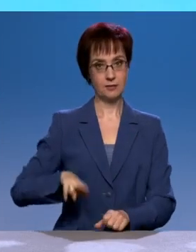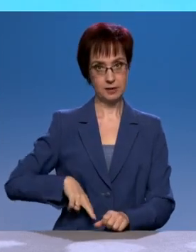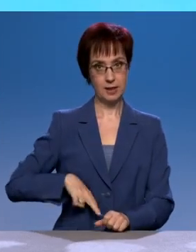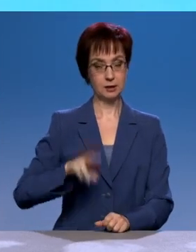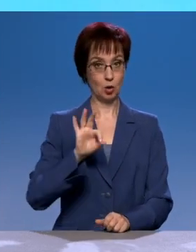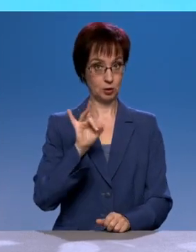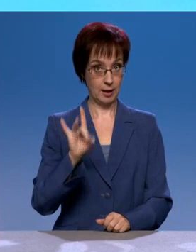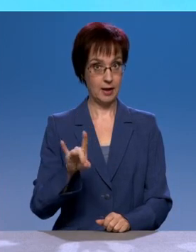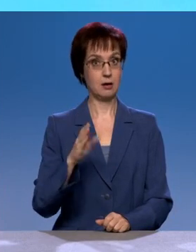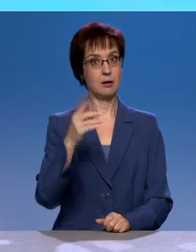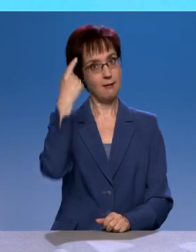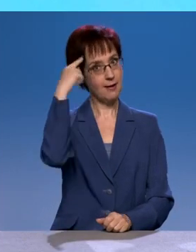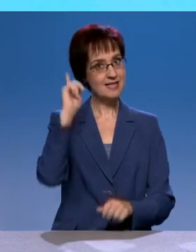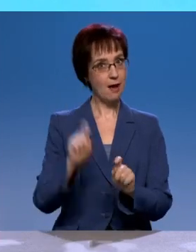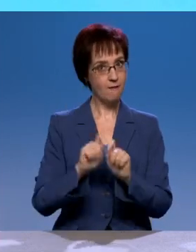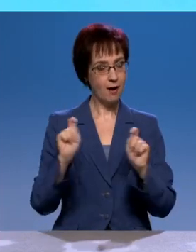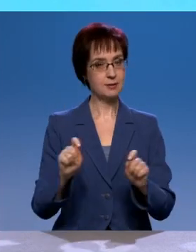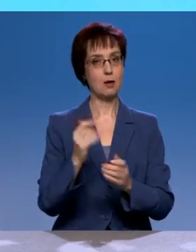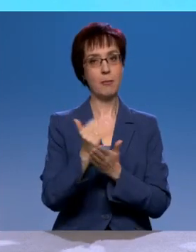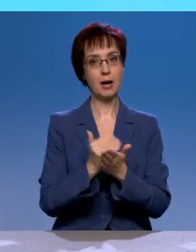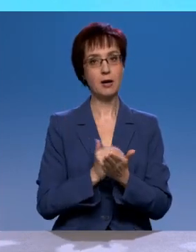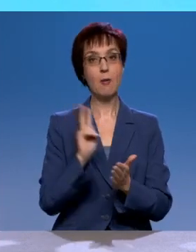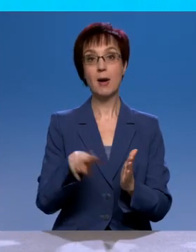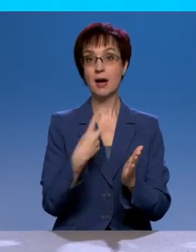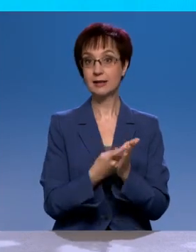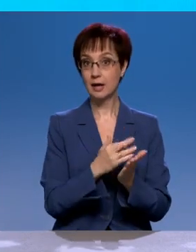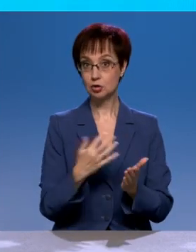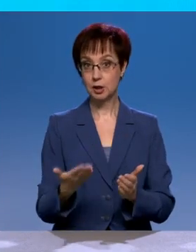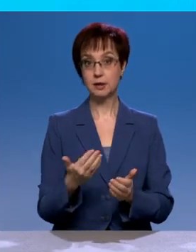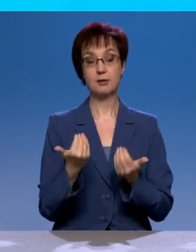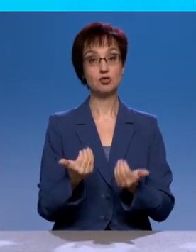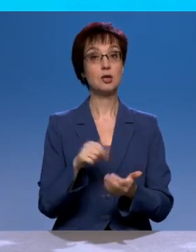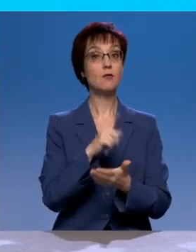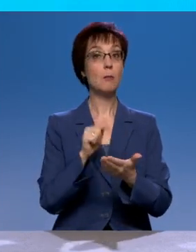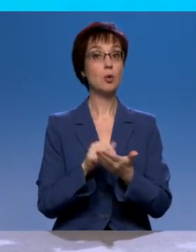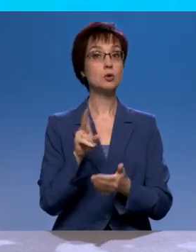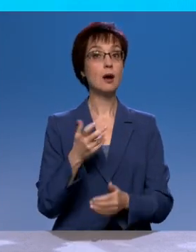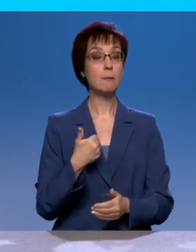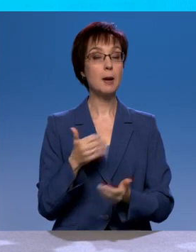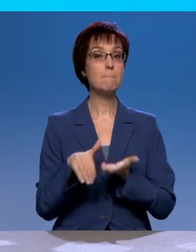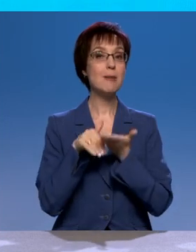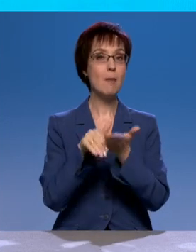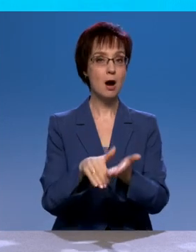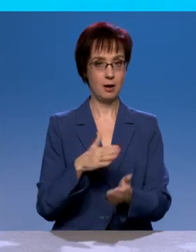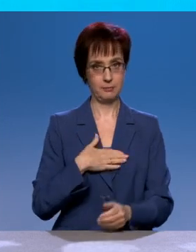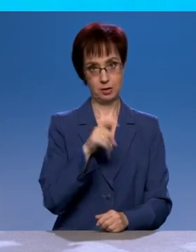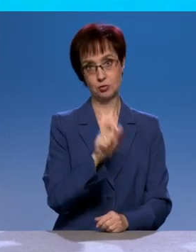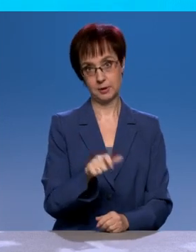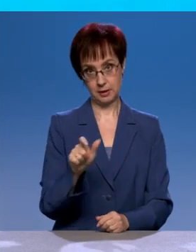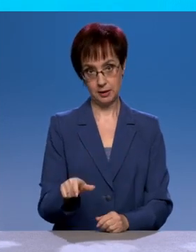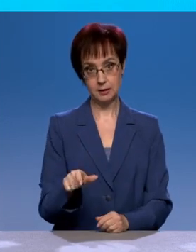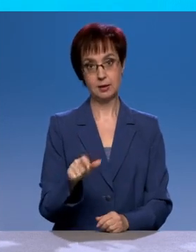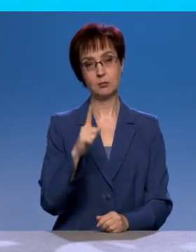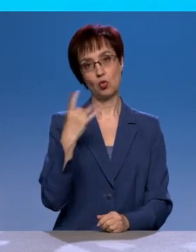«Отражение». Сейчас как раз о том, как мы помогаем нашим зрителям. Ну, есть такие примеры, и, собственно, раз в 10 лет об этом, наверное, можно рассказать. Да, и